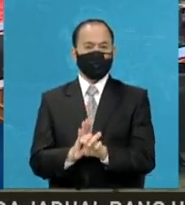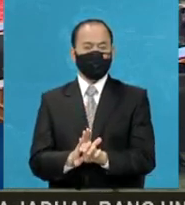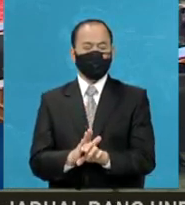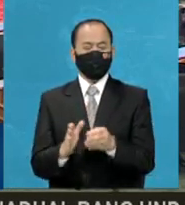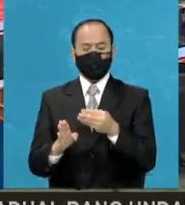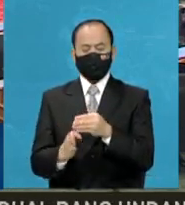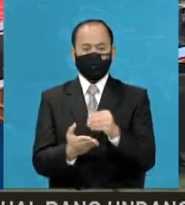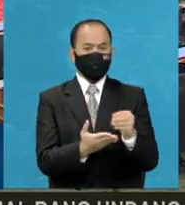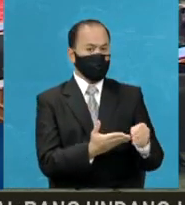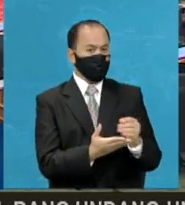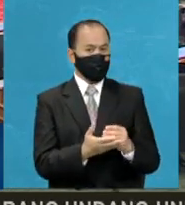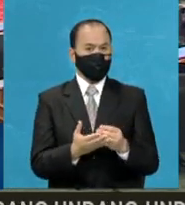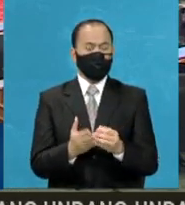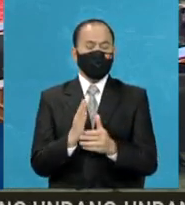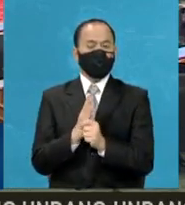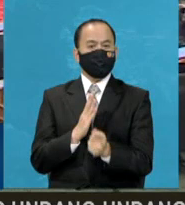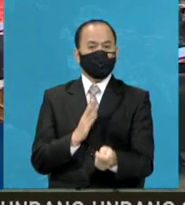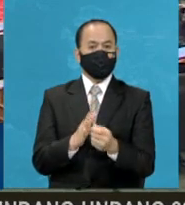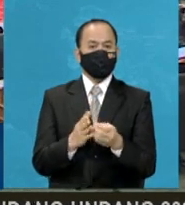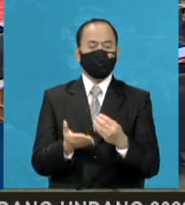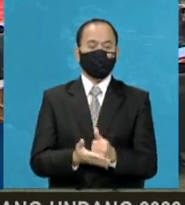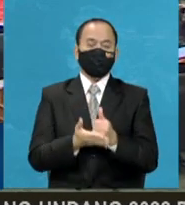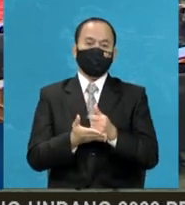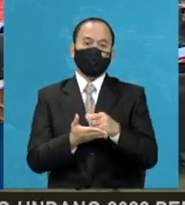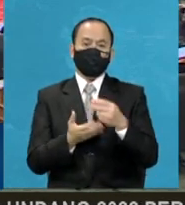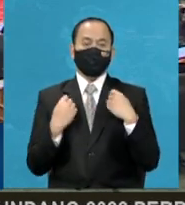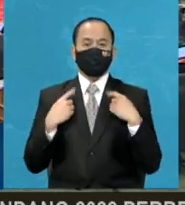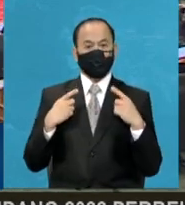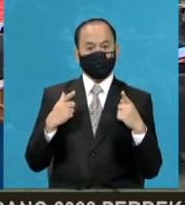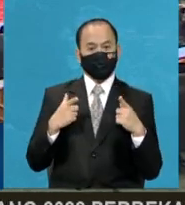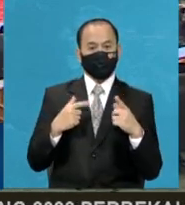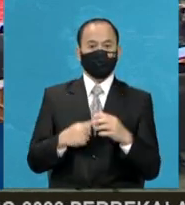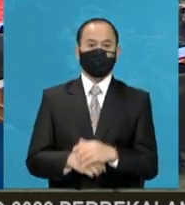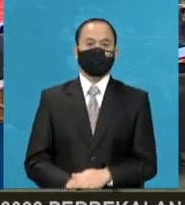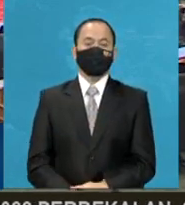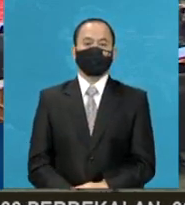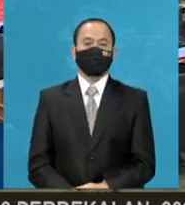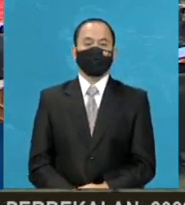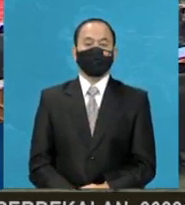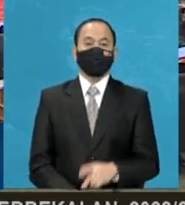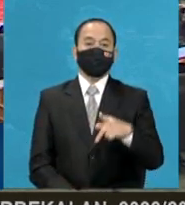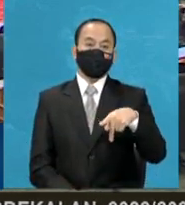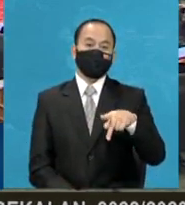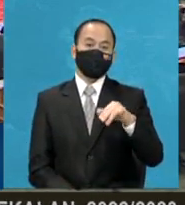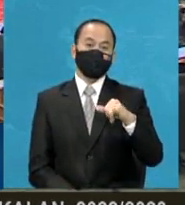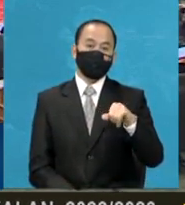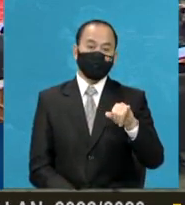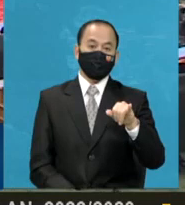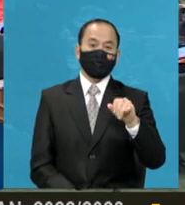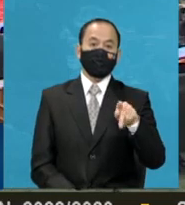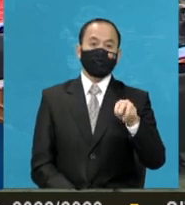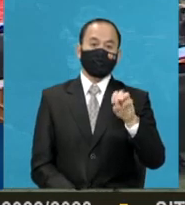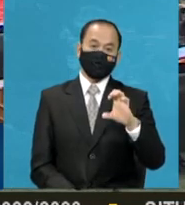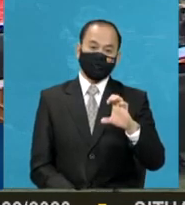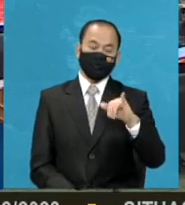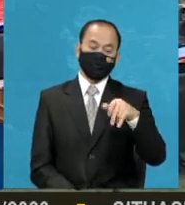profesional yang diperbantukan oleh pihak perbankan swasta khususnya pantai jolodong spesies center journal of